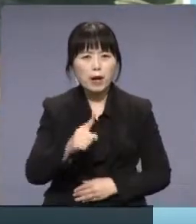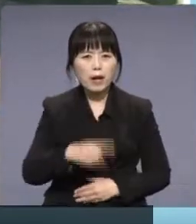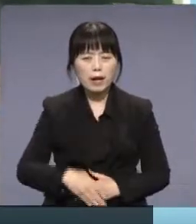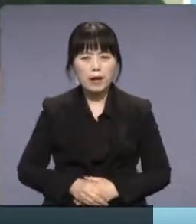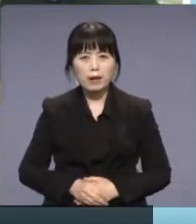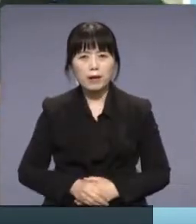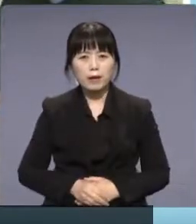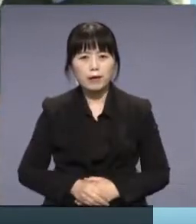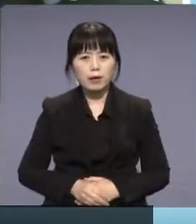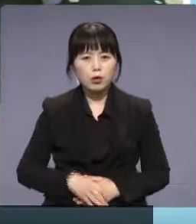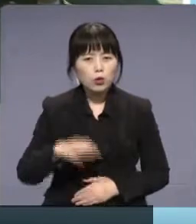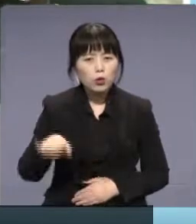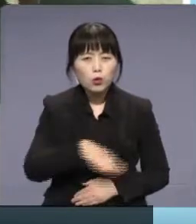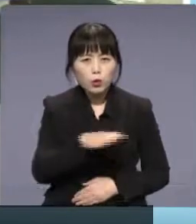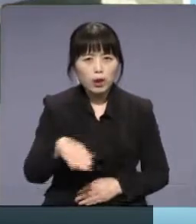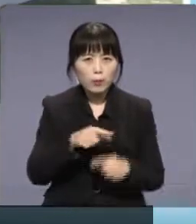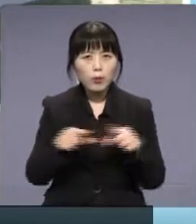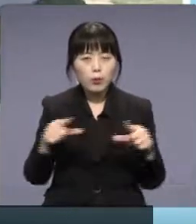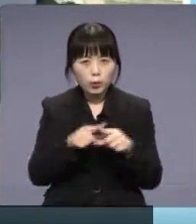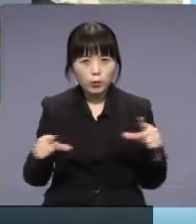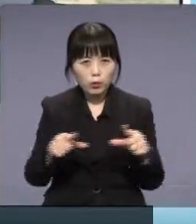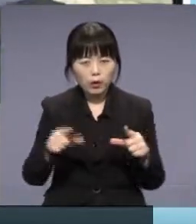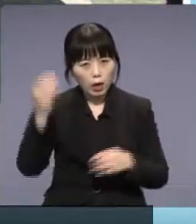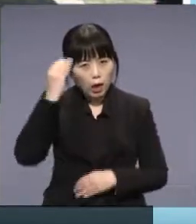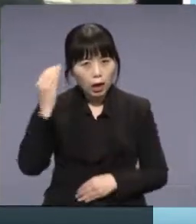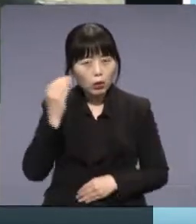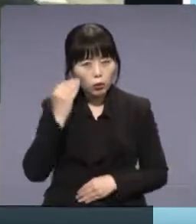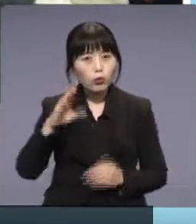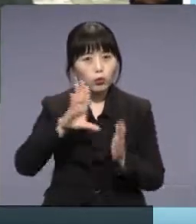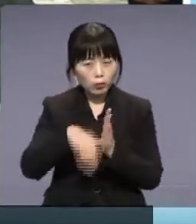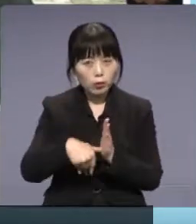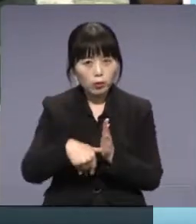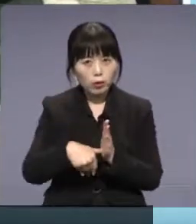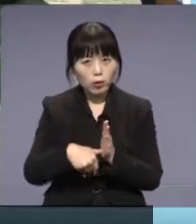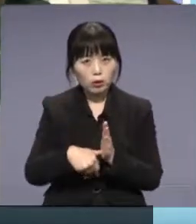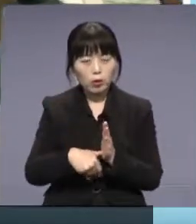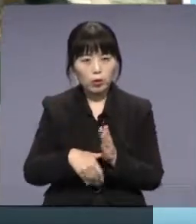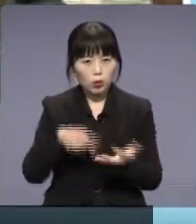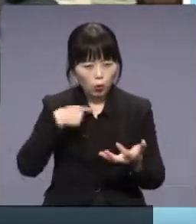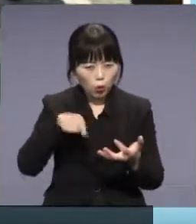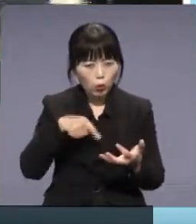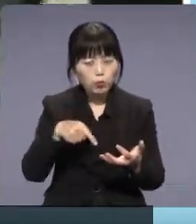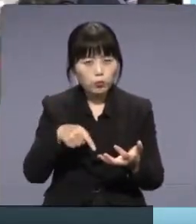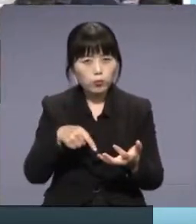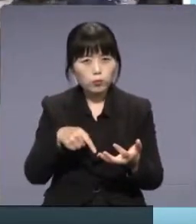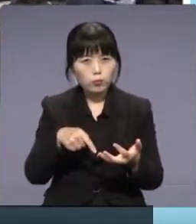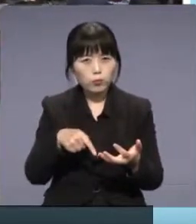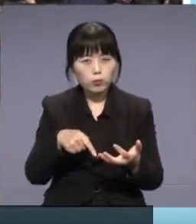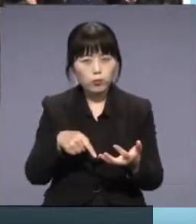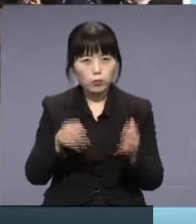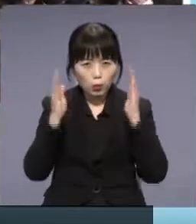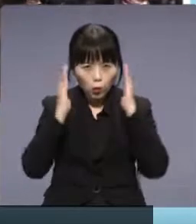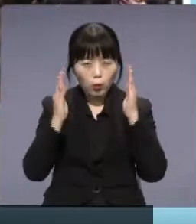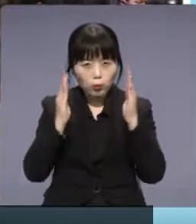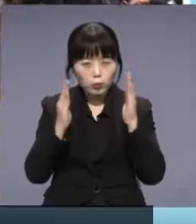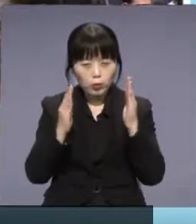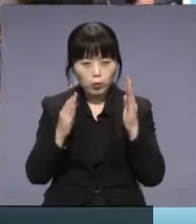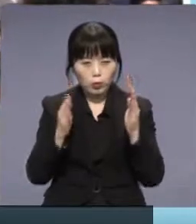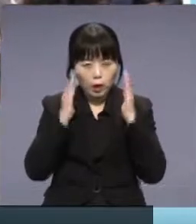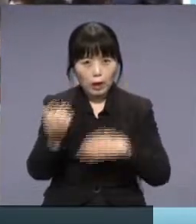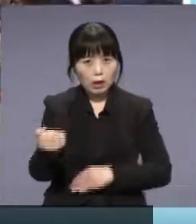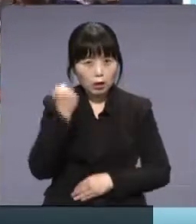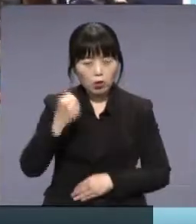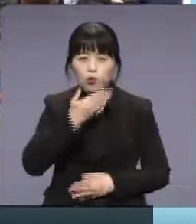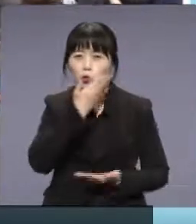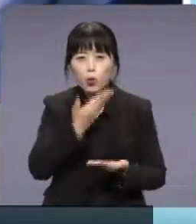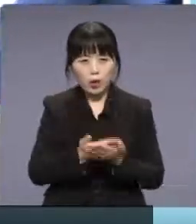뭐 이제 뭐 우리가 보통은 이제 우리나라 같은 경우에는 뭐 공부나 아니면은 이런 것들을 또 이제 학력 이런 것들이 중요한